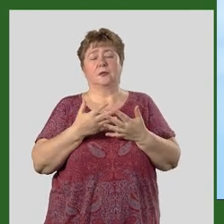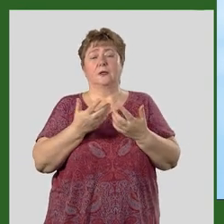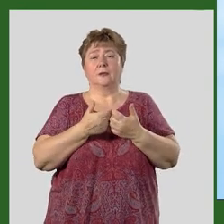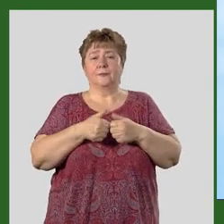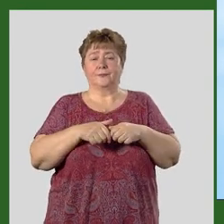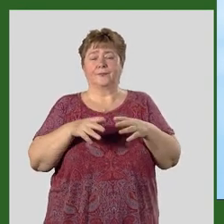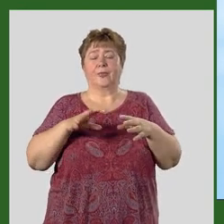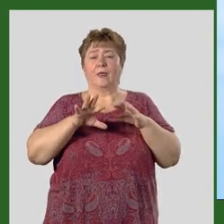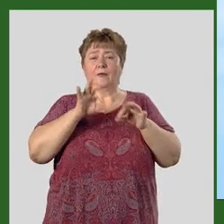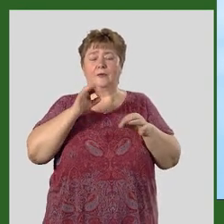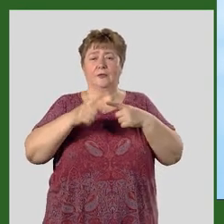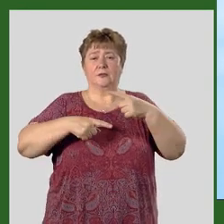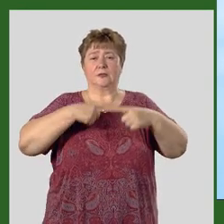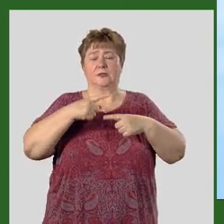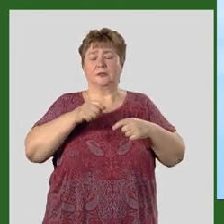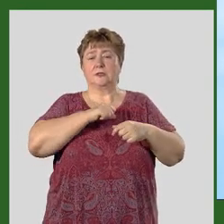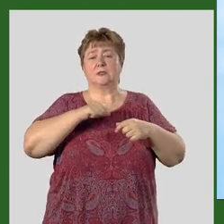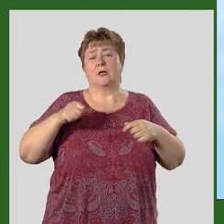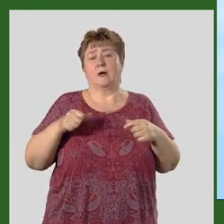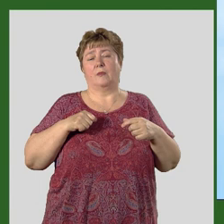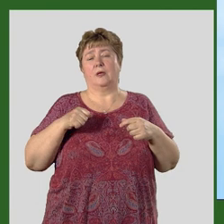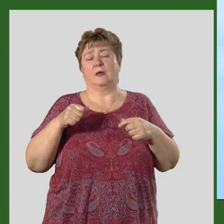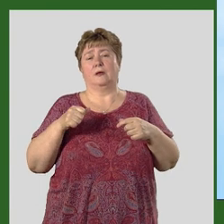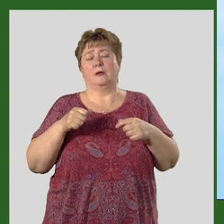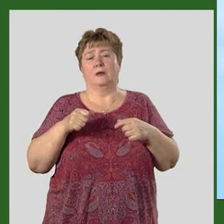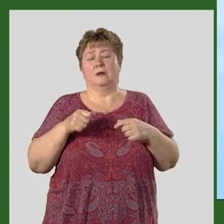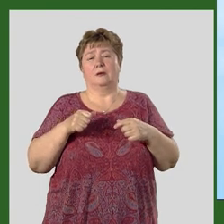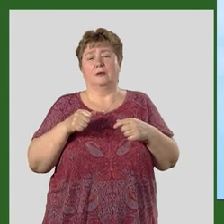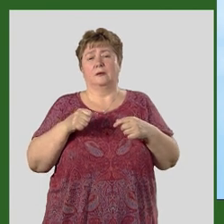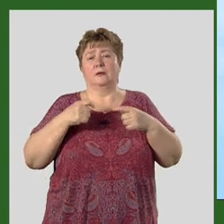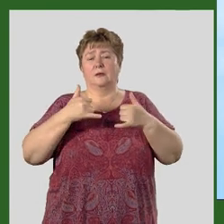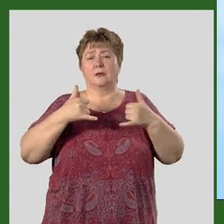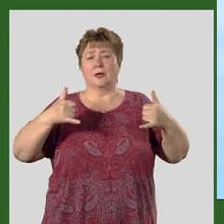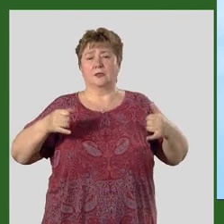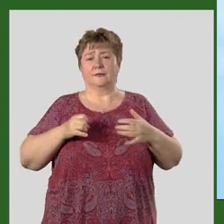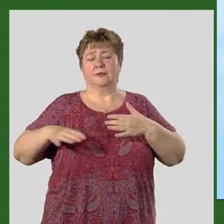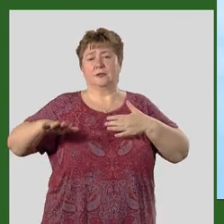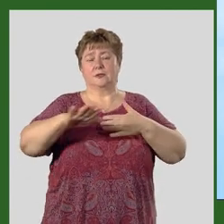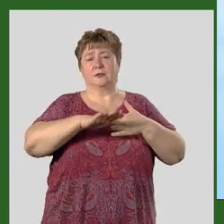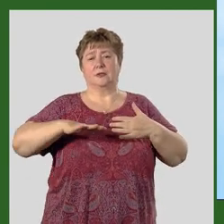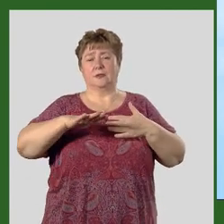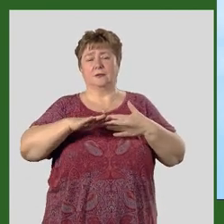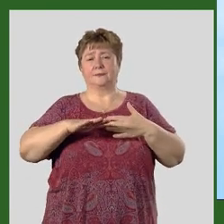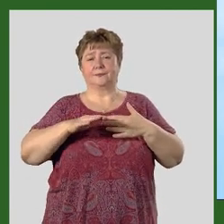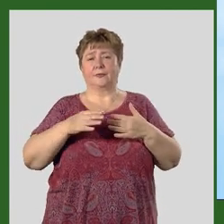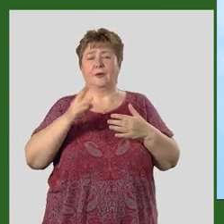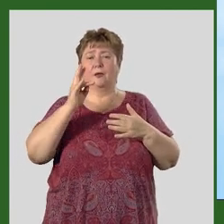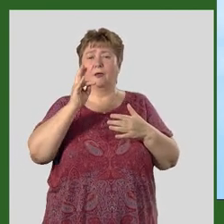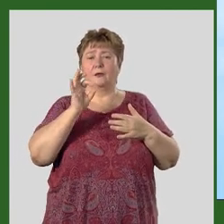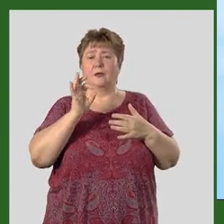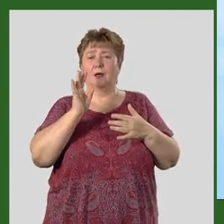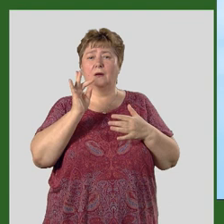образом, выделяют следующие самые-самые развитые страны.